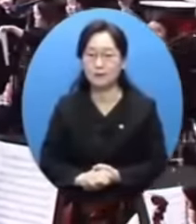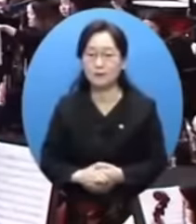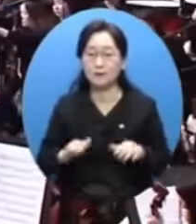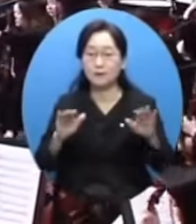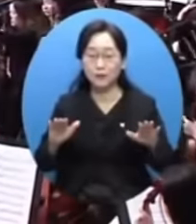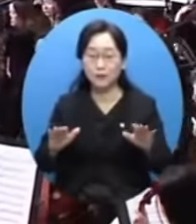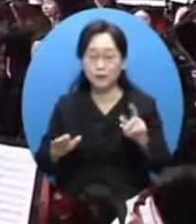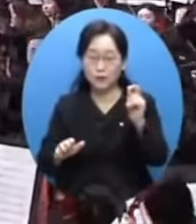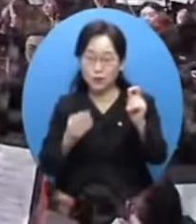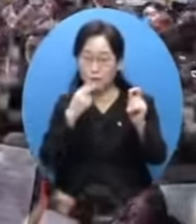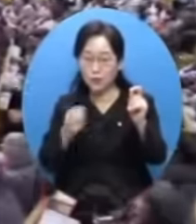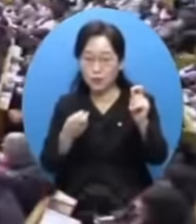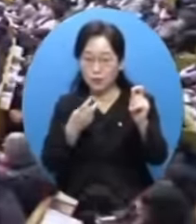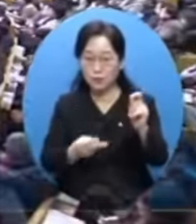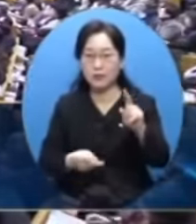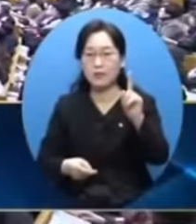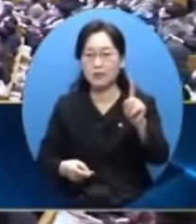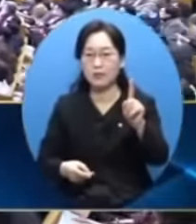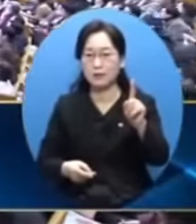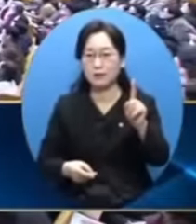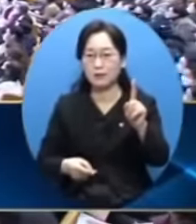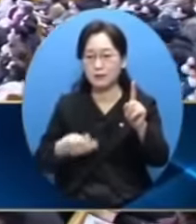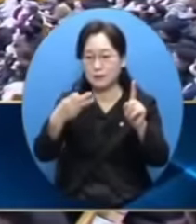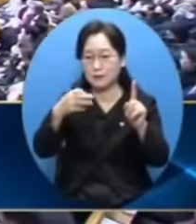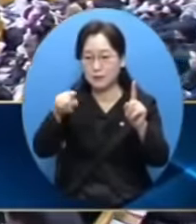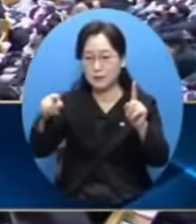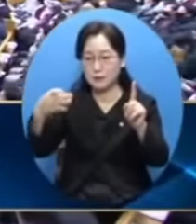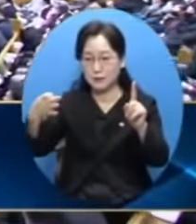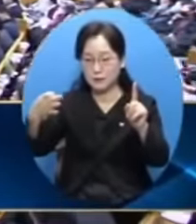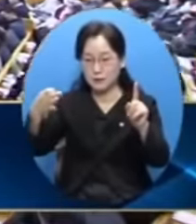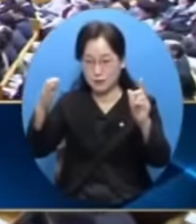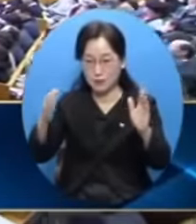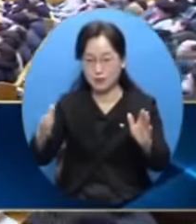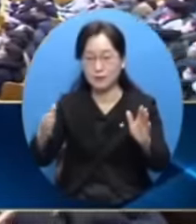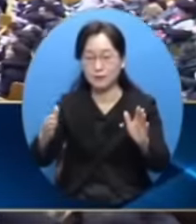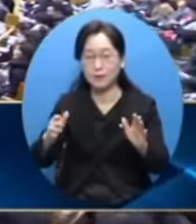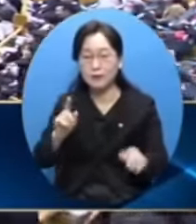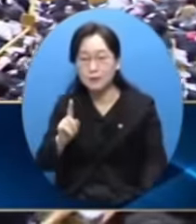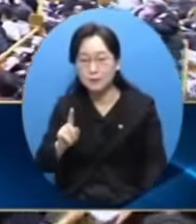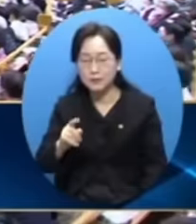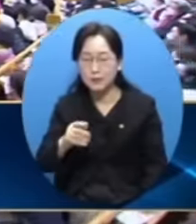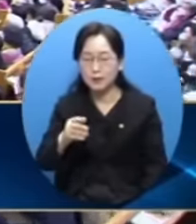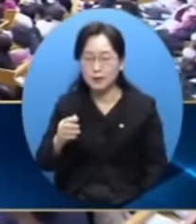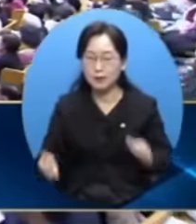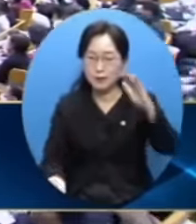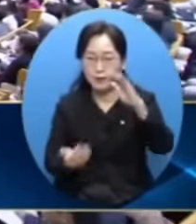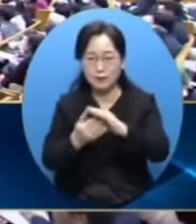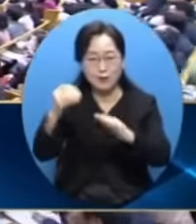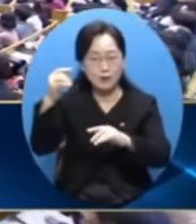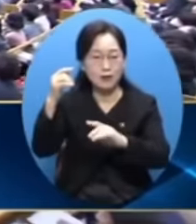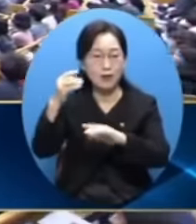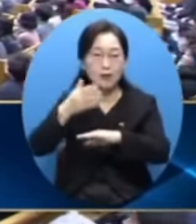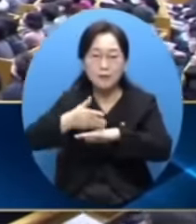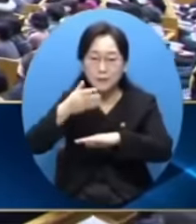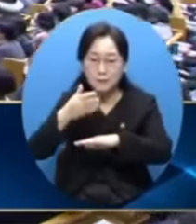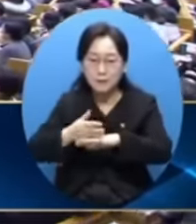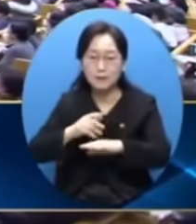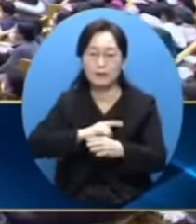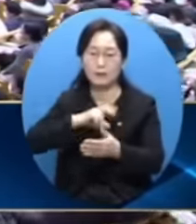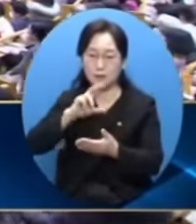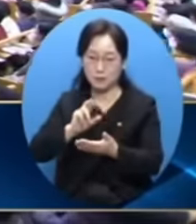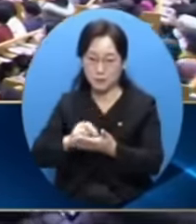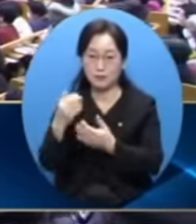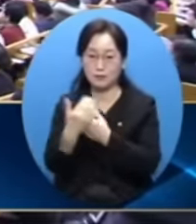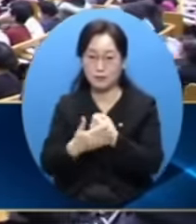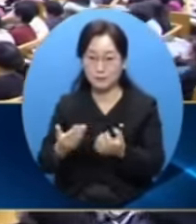오늘은 골로새서 1장 13절 14절을 본문으로 해서 절대 감사 같은 제목으로 함께 말씀의